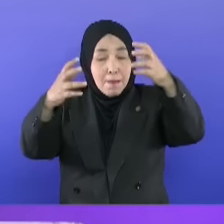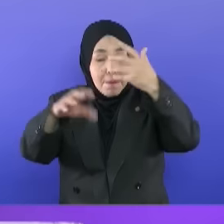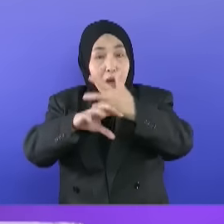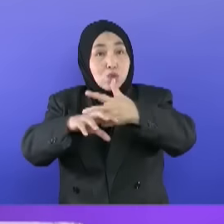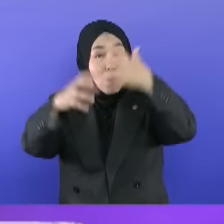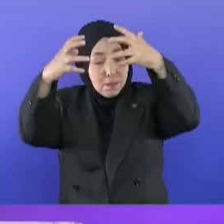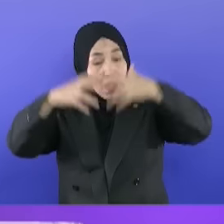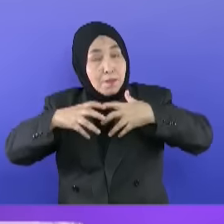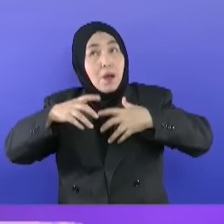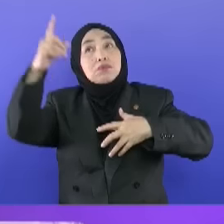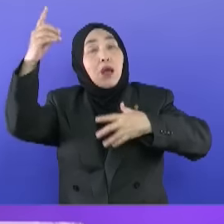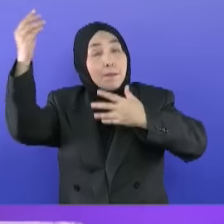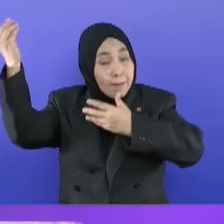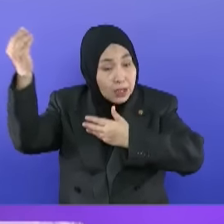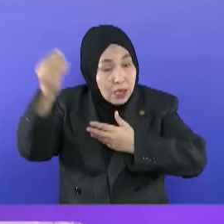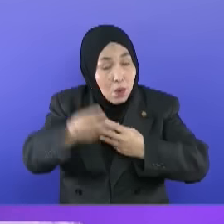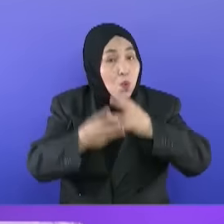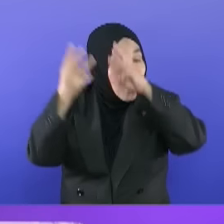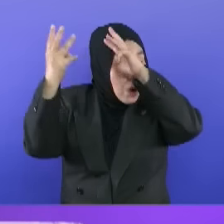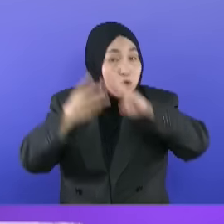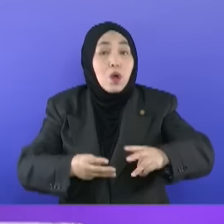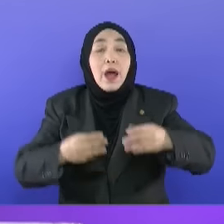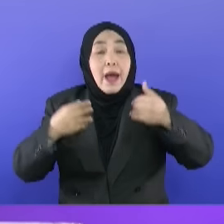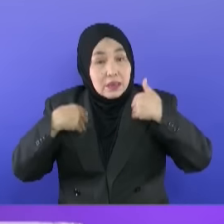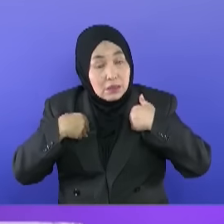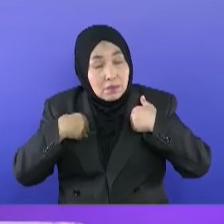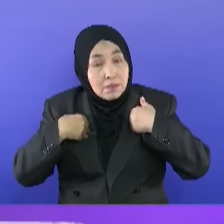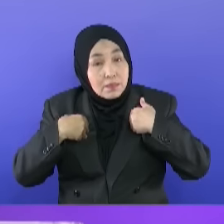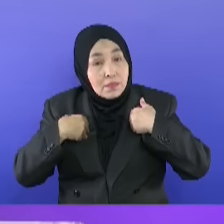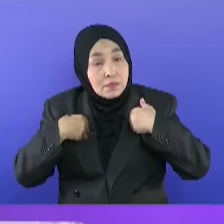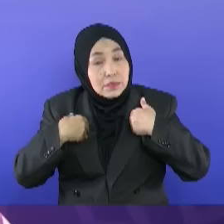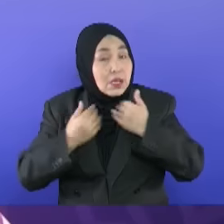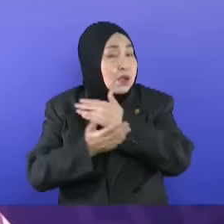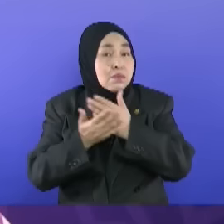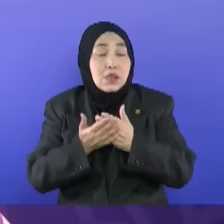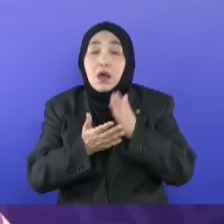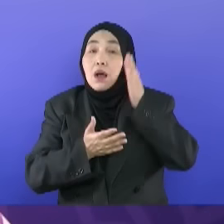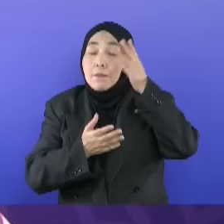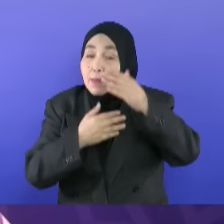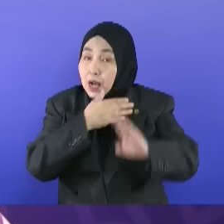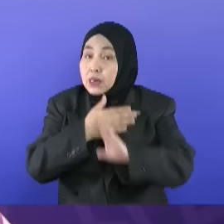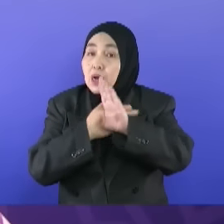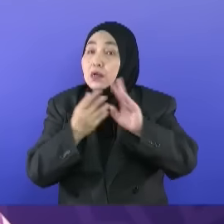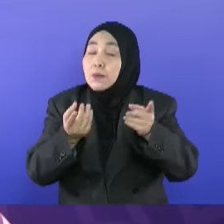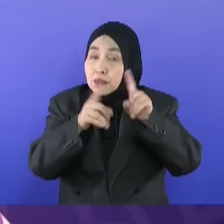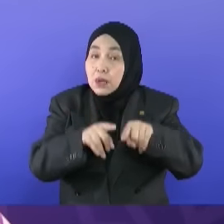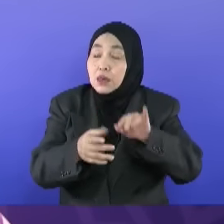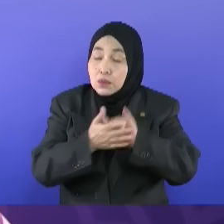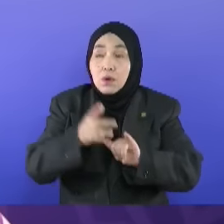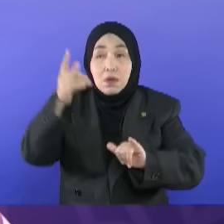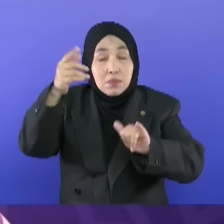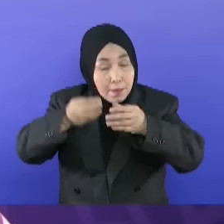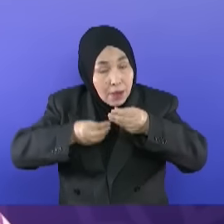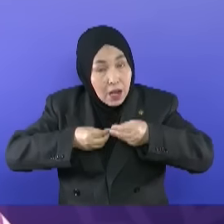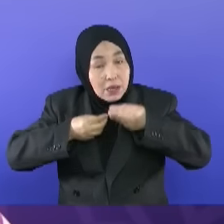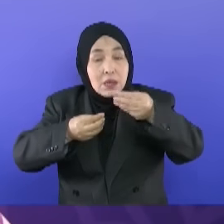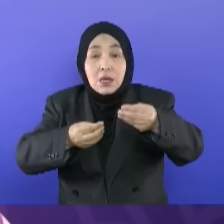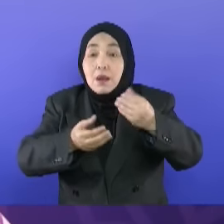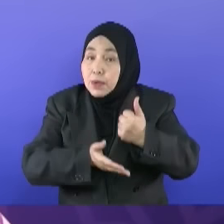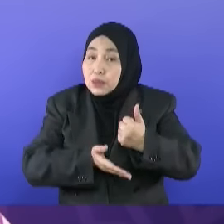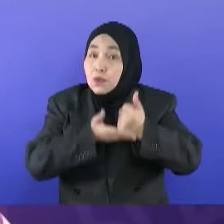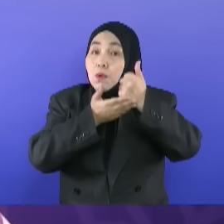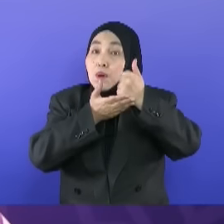Allah beri bantuan. Allah beri wahyu bahawa ada ada er sesuatu yang bahaya akan berlaku. Itu Allah bagi nasir. Ya. Nasir itu